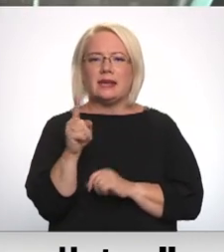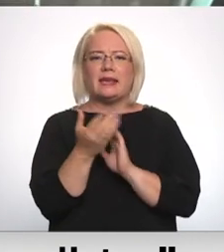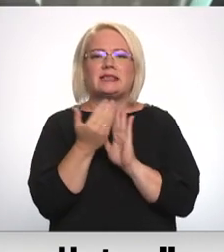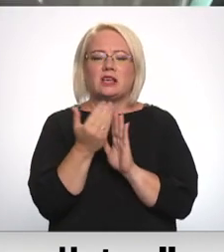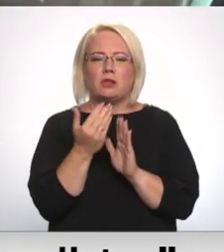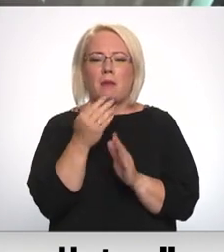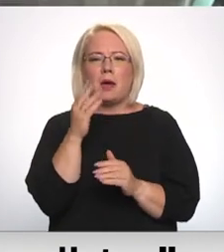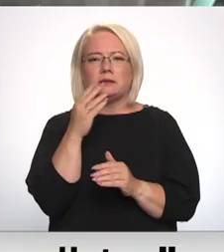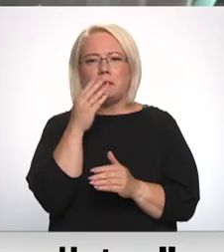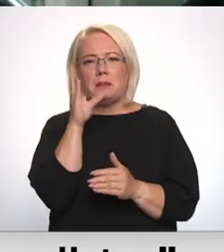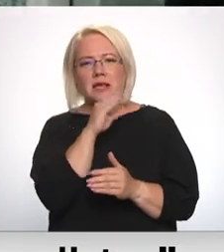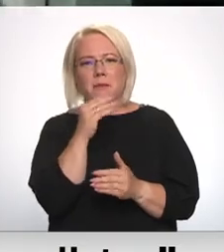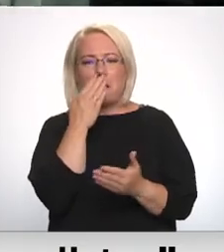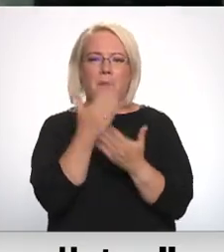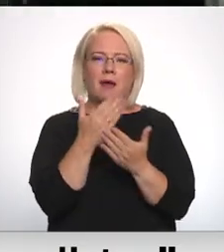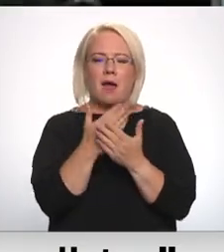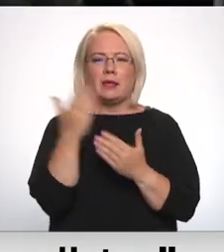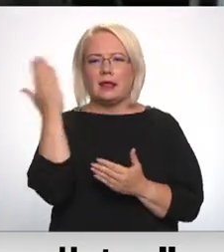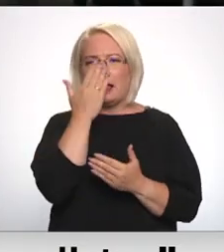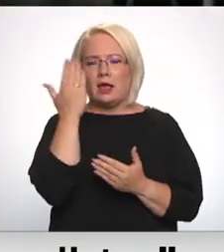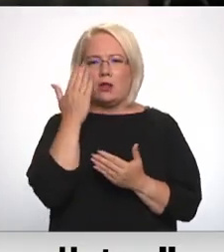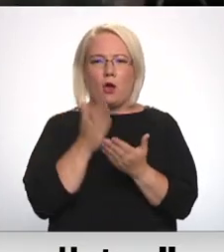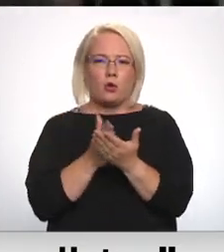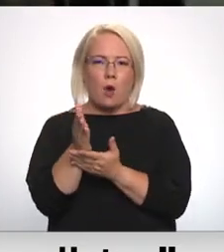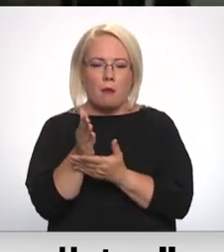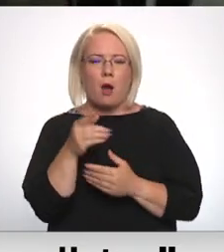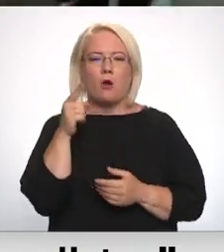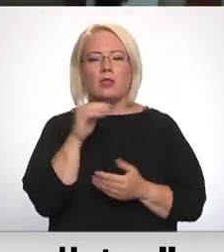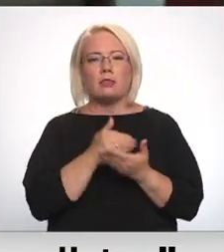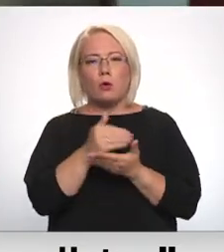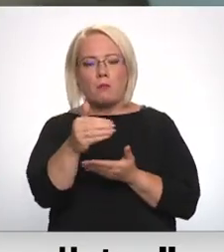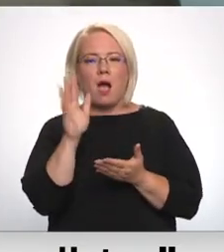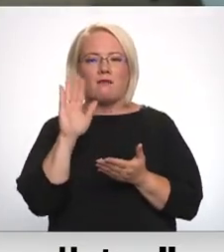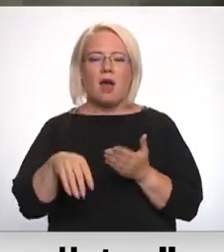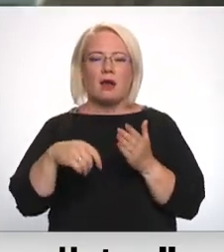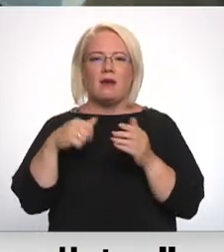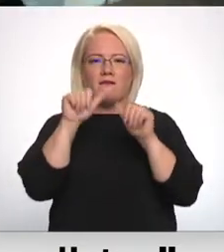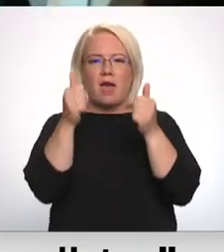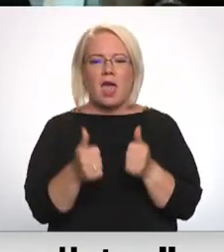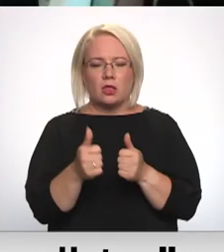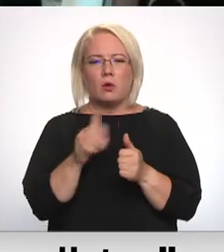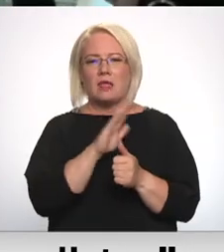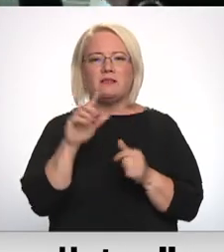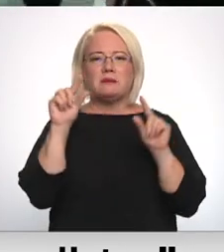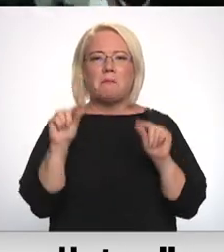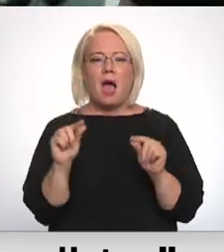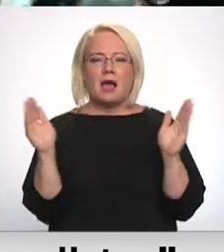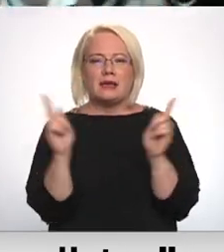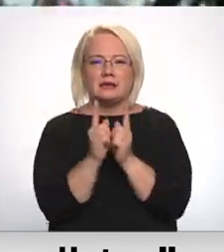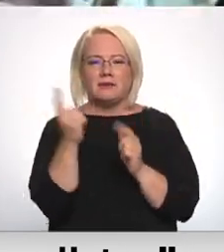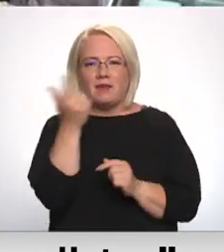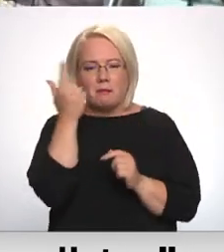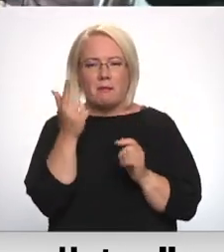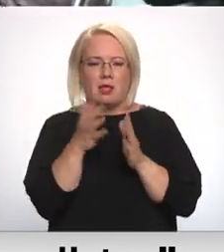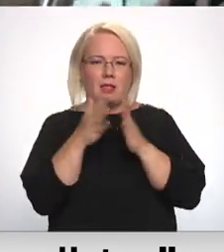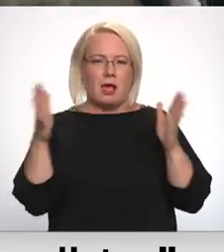varēšanu kino, jomā, lai turpmāk ar Valsts kultūra kapitāla fonda atbalstu varētu veidot nevis maz budžeta, bet gan pilna budžeta filmas. Latvija ir